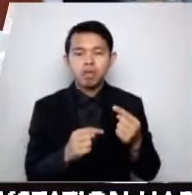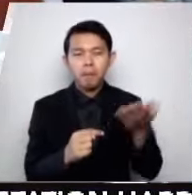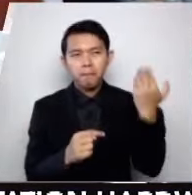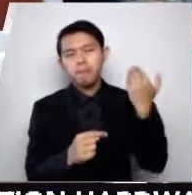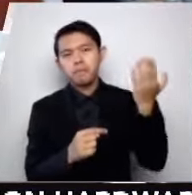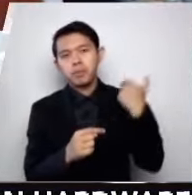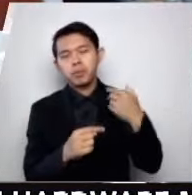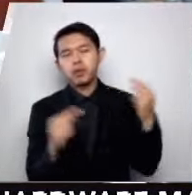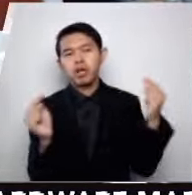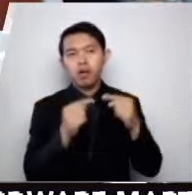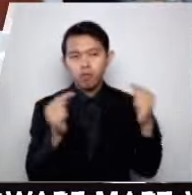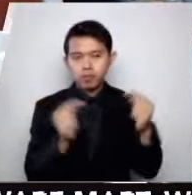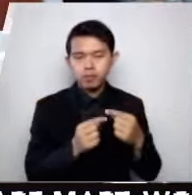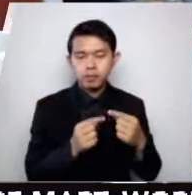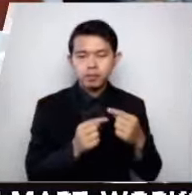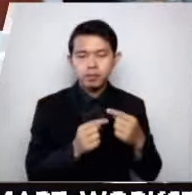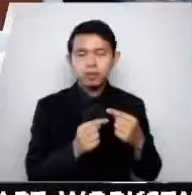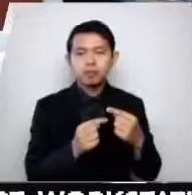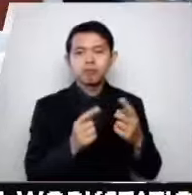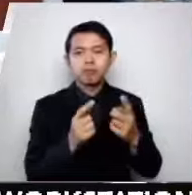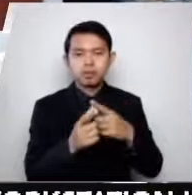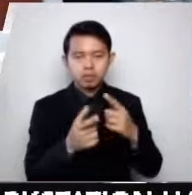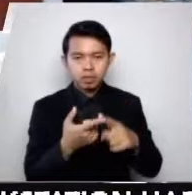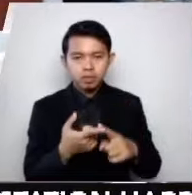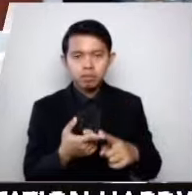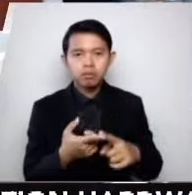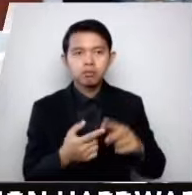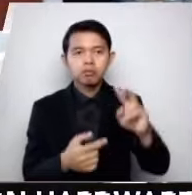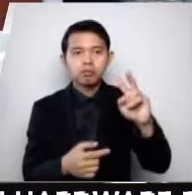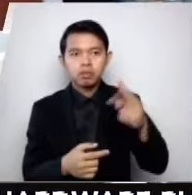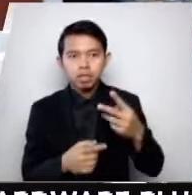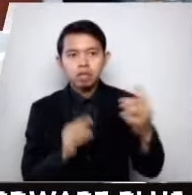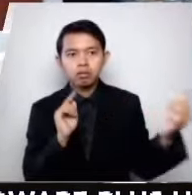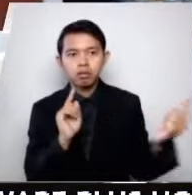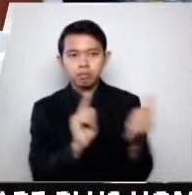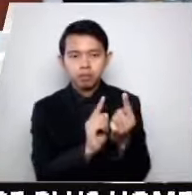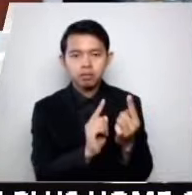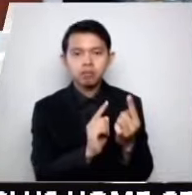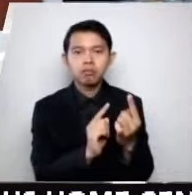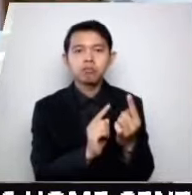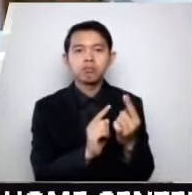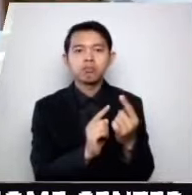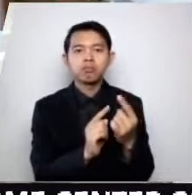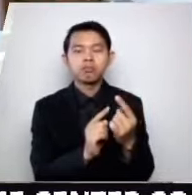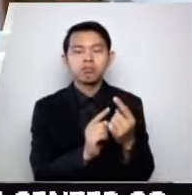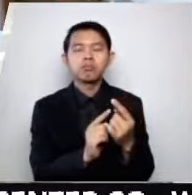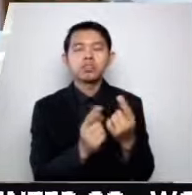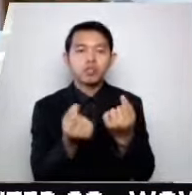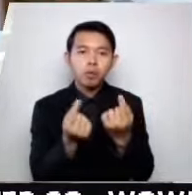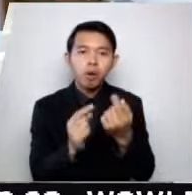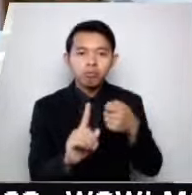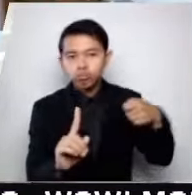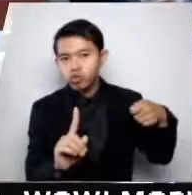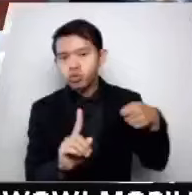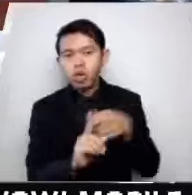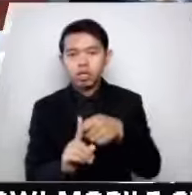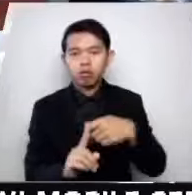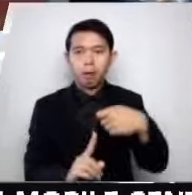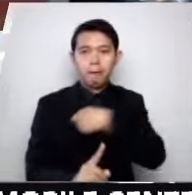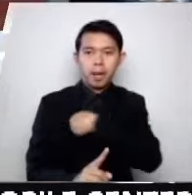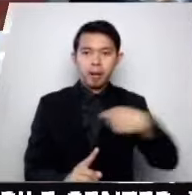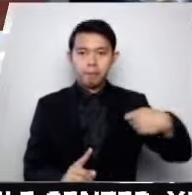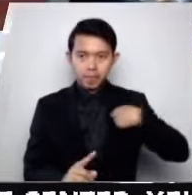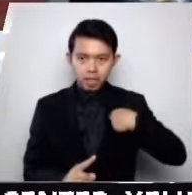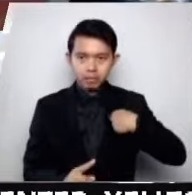niya. Tapos nung nagkasalubong sila, ay inundayan niya ng saksak na sa dibdib mismo, sa puso mismo.